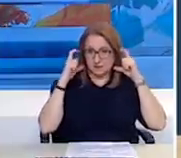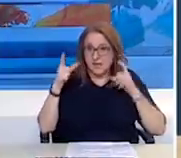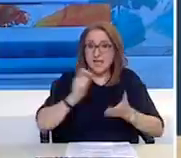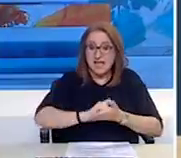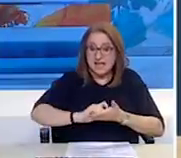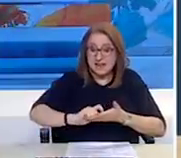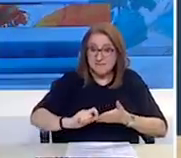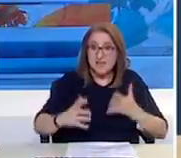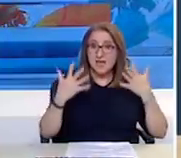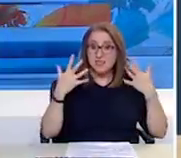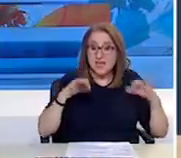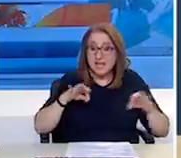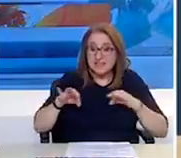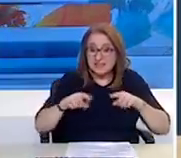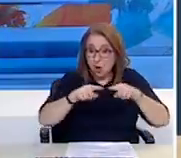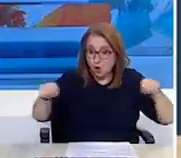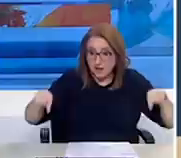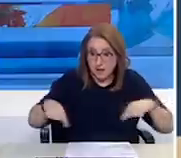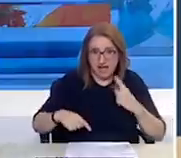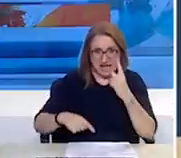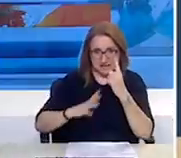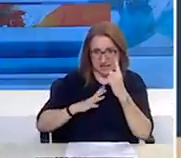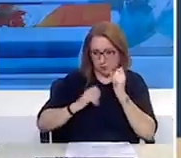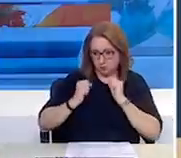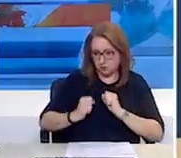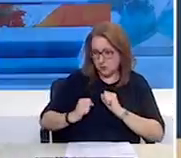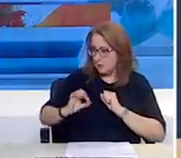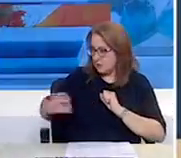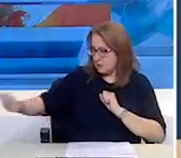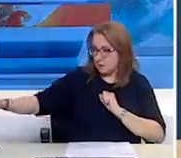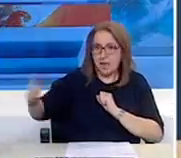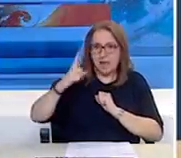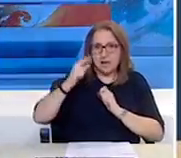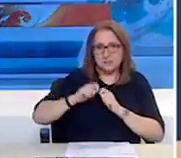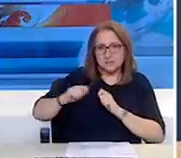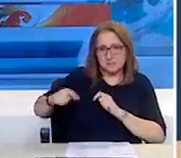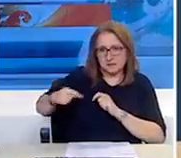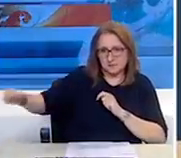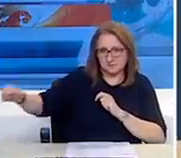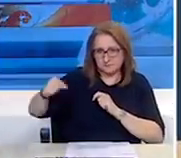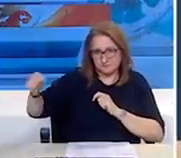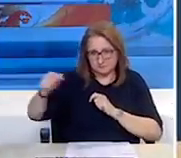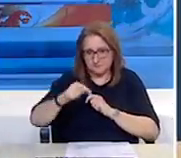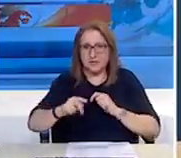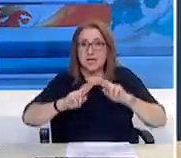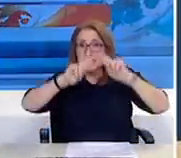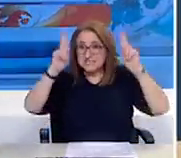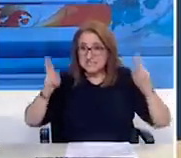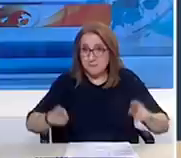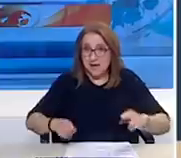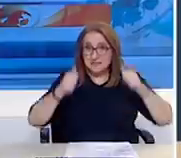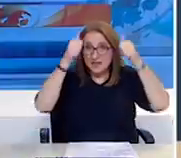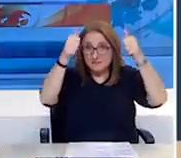μέτρα και απόσταση 1,5 μέτρων. Οι επιχειρήσεις οφείλουν να αναρτήσουν σε φανές σημείο στην είσοδο των καταστημάτων